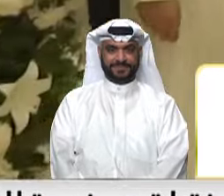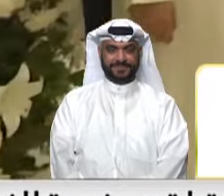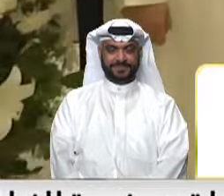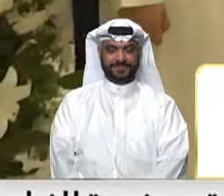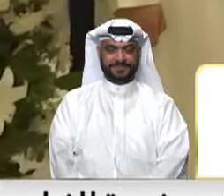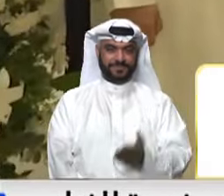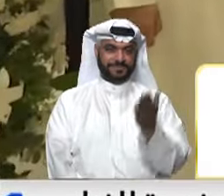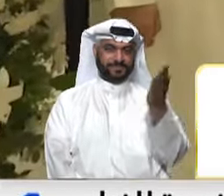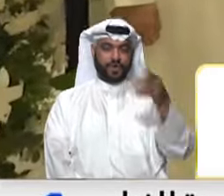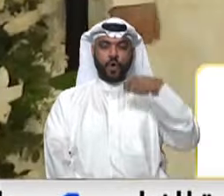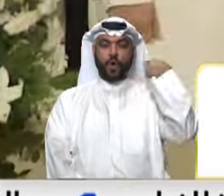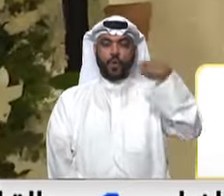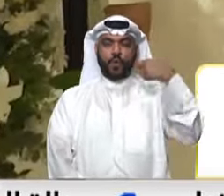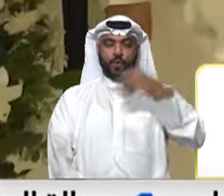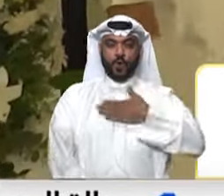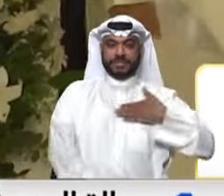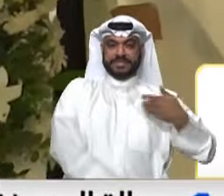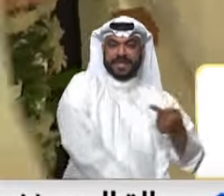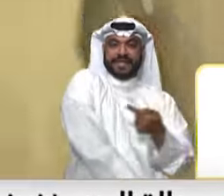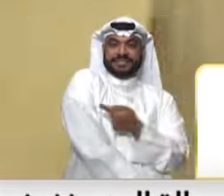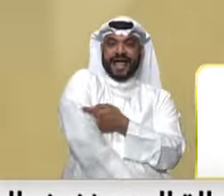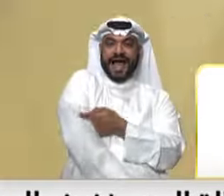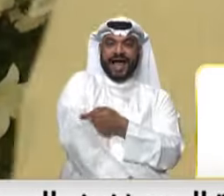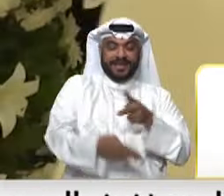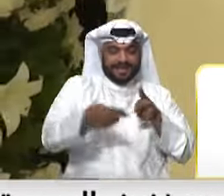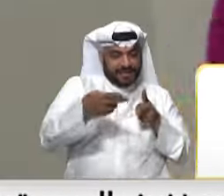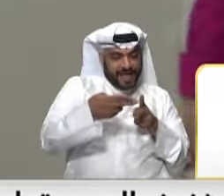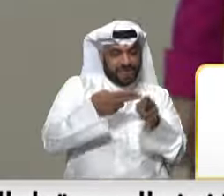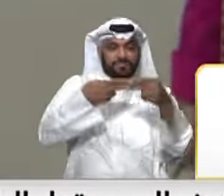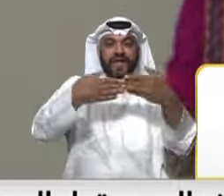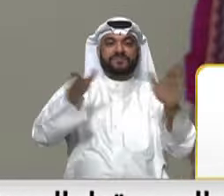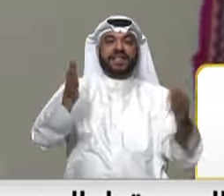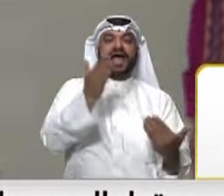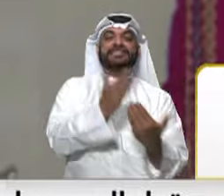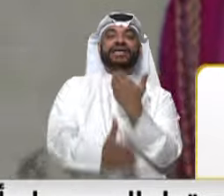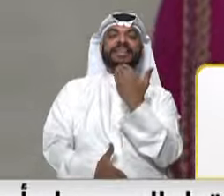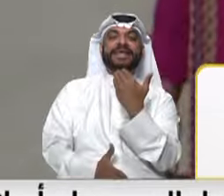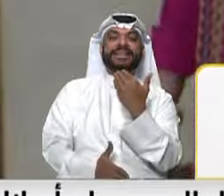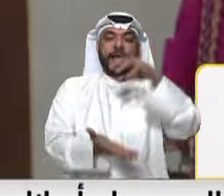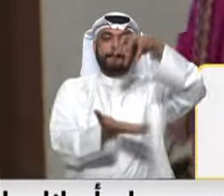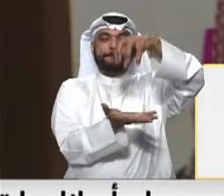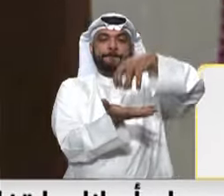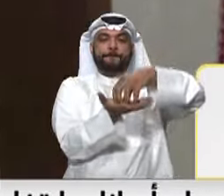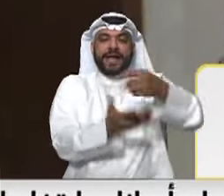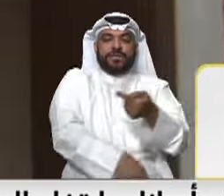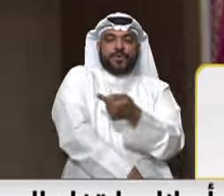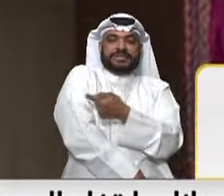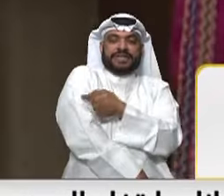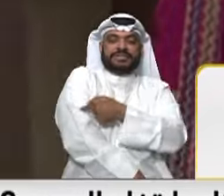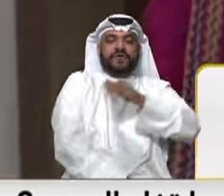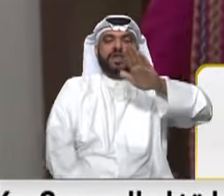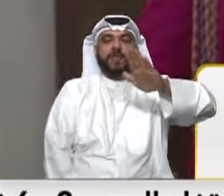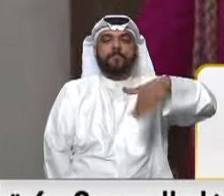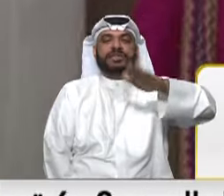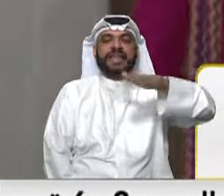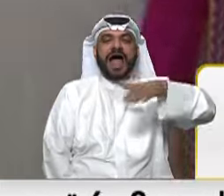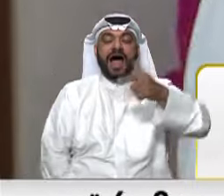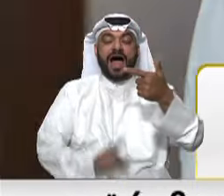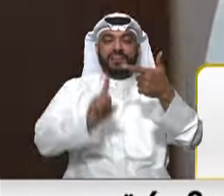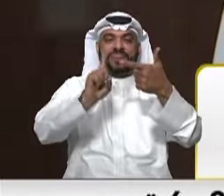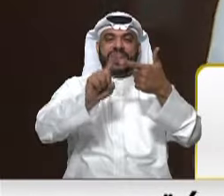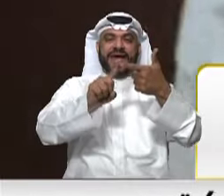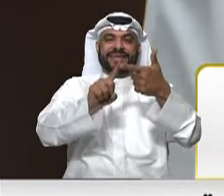في مشهد يحمل بين طياته أسمى معاني العطاء والتطور، شهدت المنظومة الصحية في الآونة